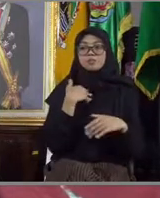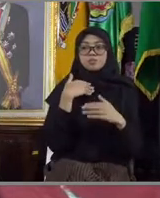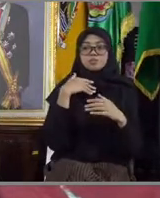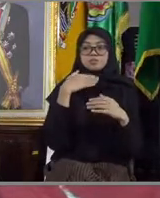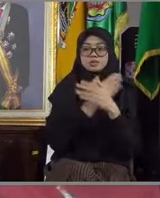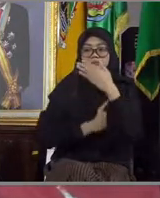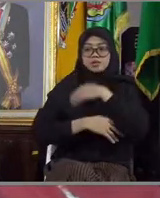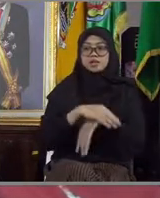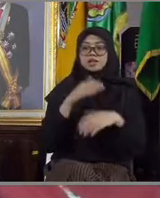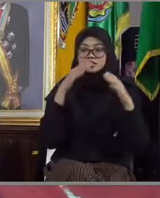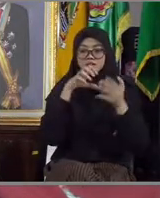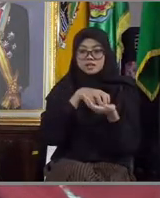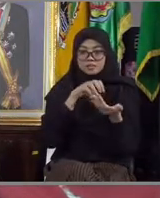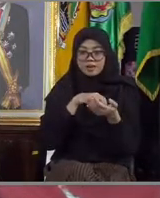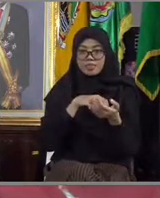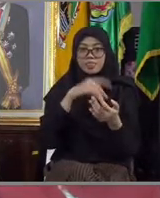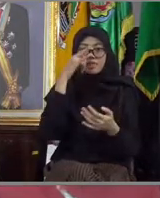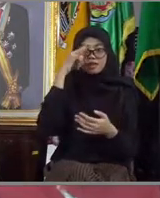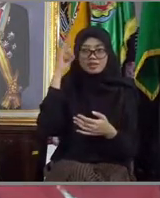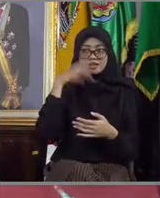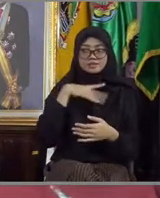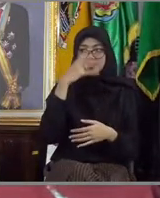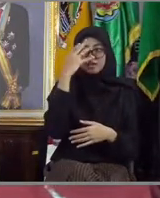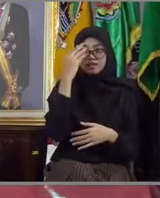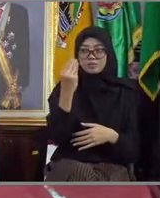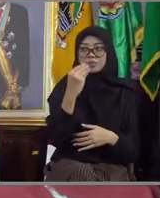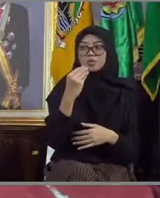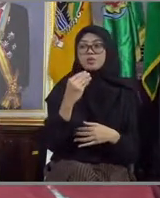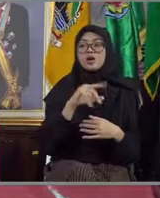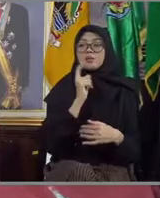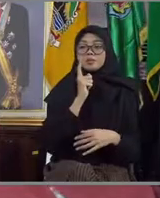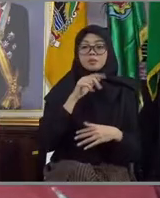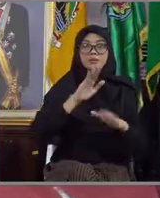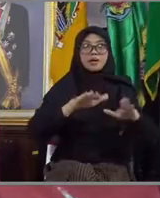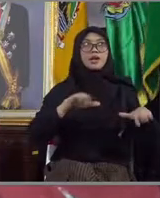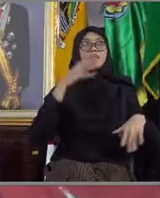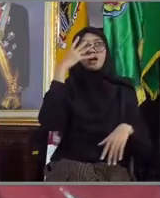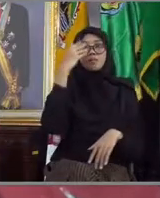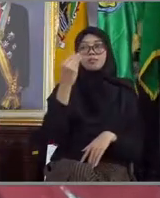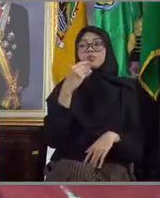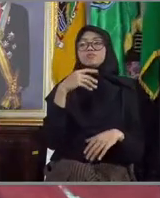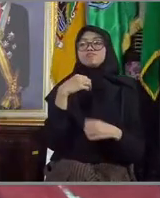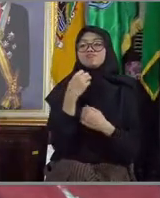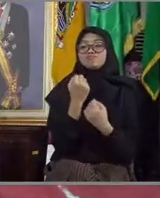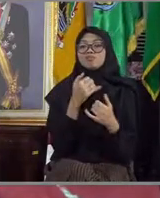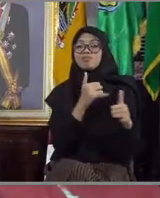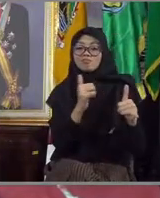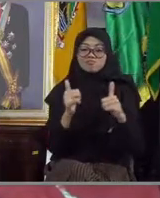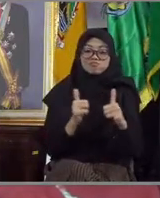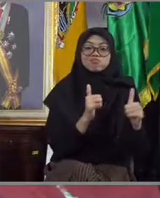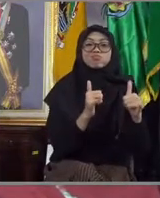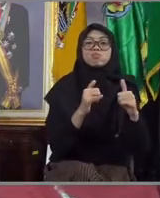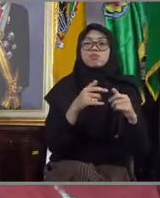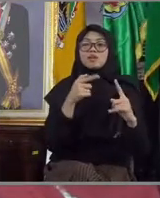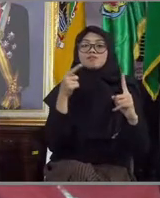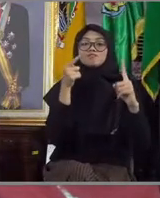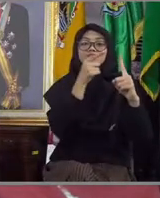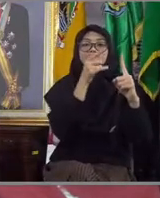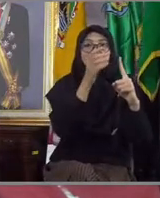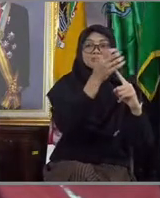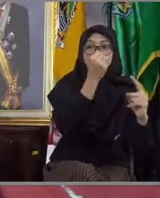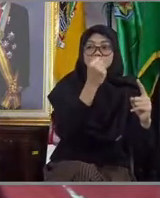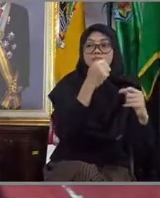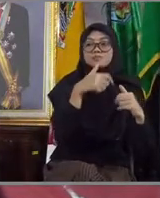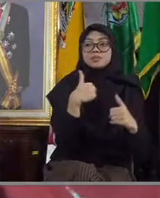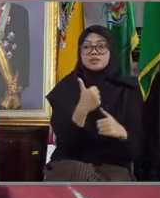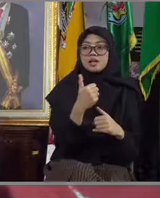di daerah pedesaan. Hal ini bertujuan agar anak-anak pedesaan itu pergaulannya lebih terarah dan tidak